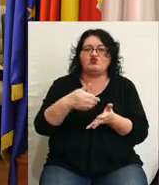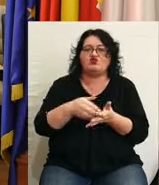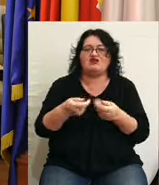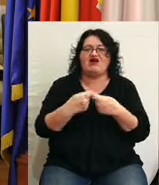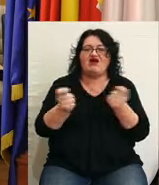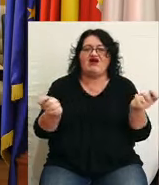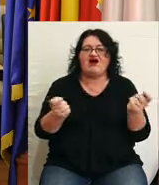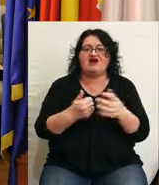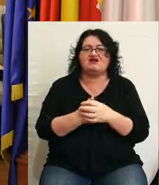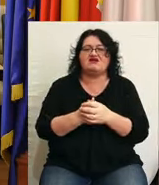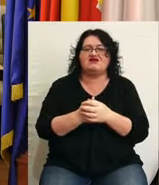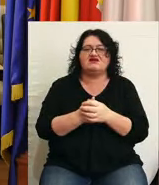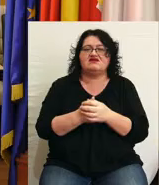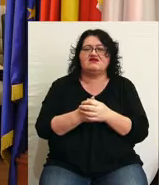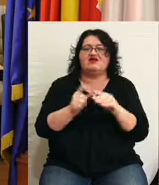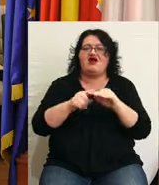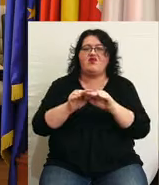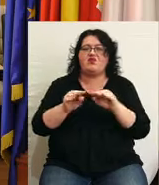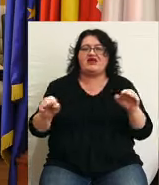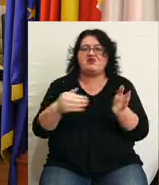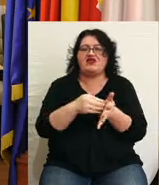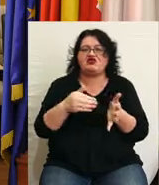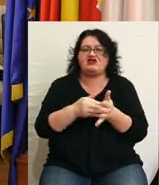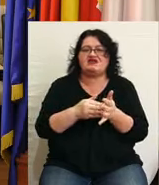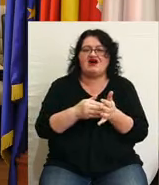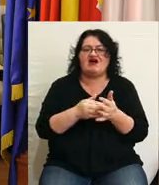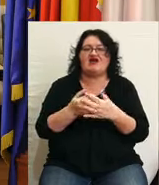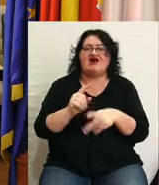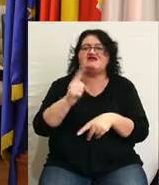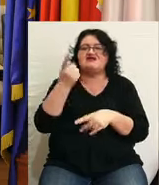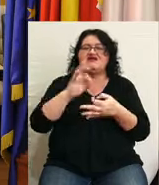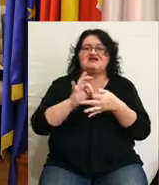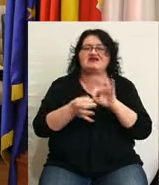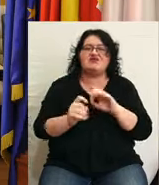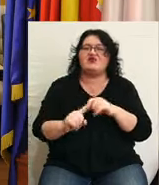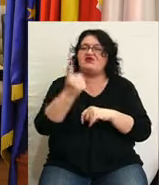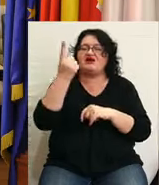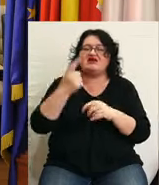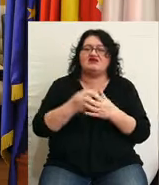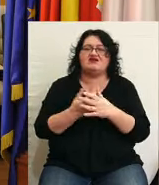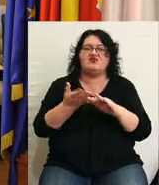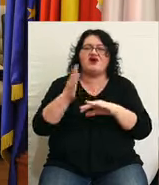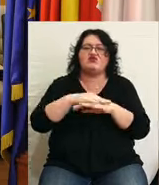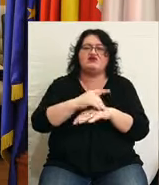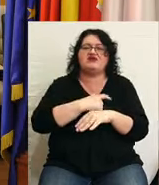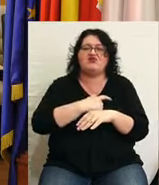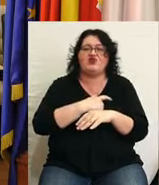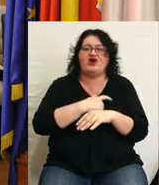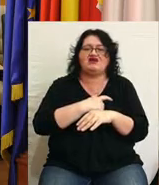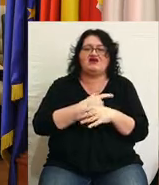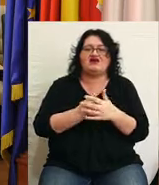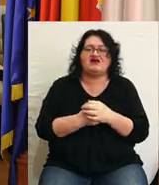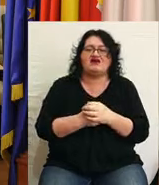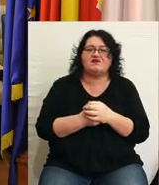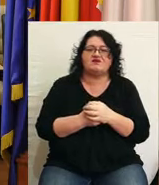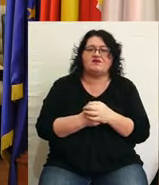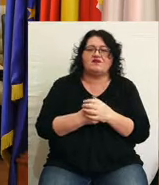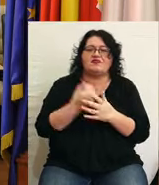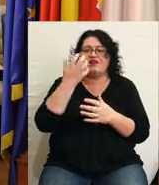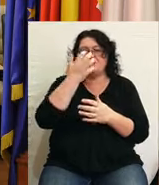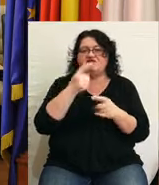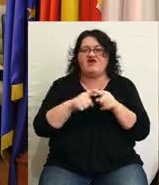gaz la un absolut minim necesar. Asta, în primul rând, înseamnă să trecem cât de mult se poate pe cărbune.